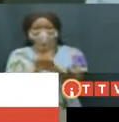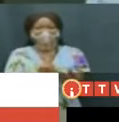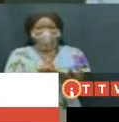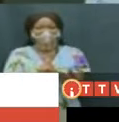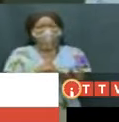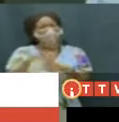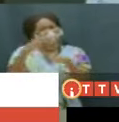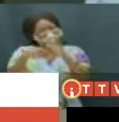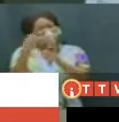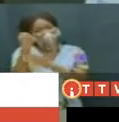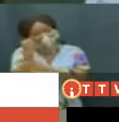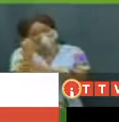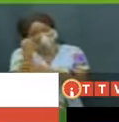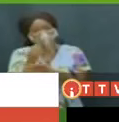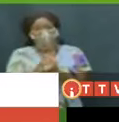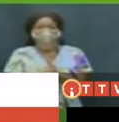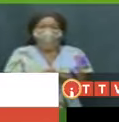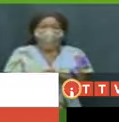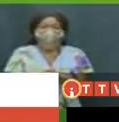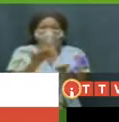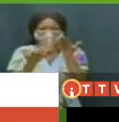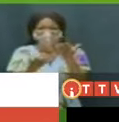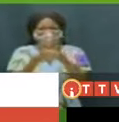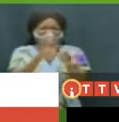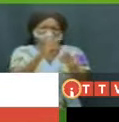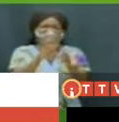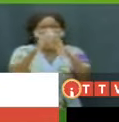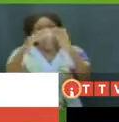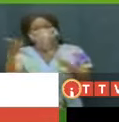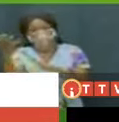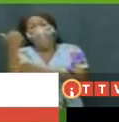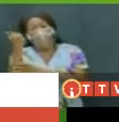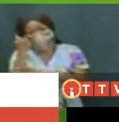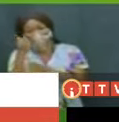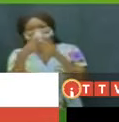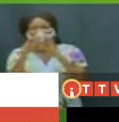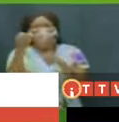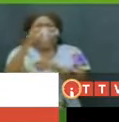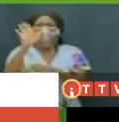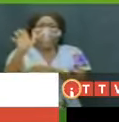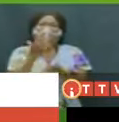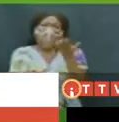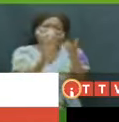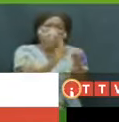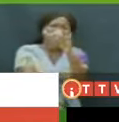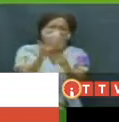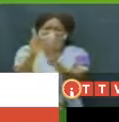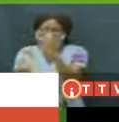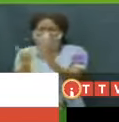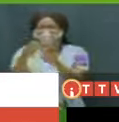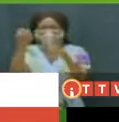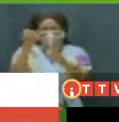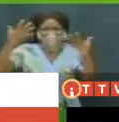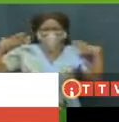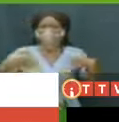matendawa. Inde ngakhale ena ayo sadagonekedwe mchipatala. Koma ali nawo. Akuenda enda kukhana fetonse kumene